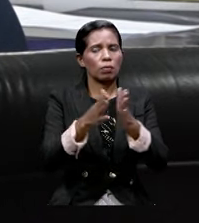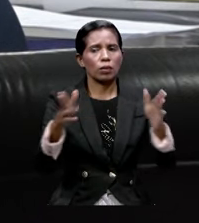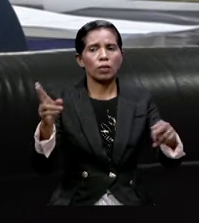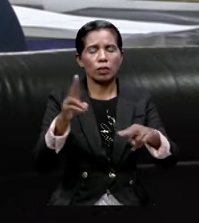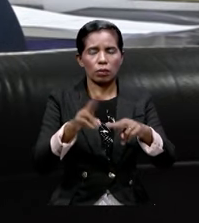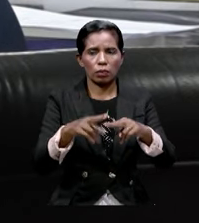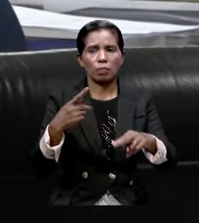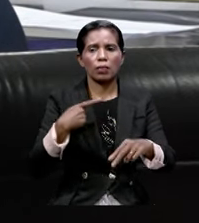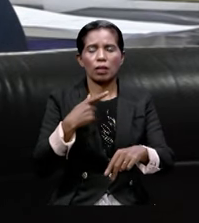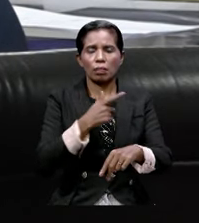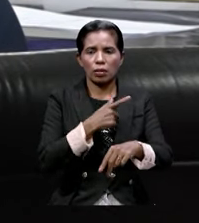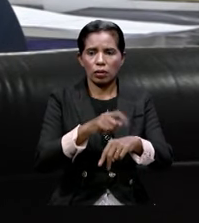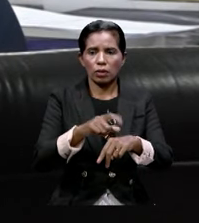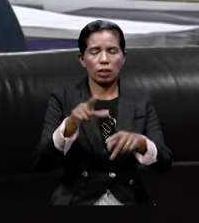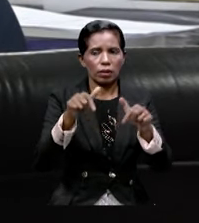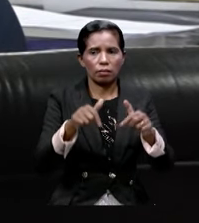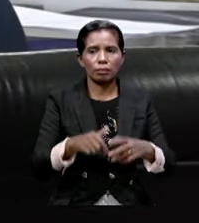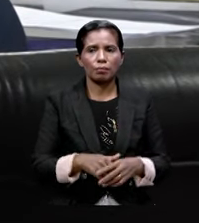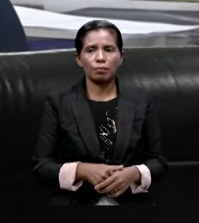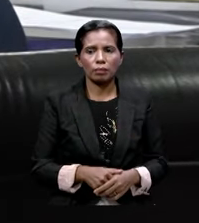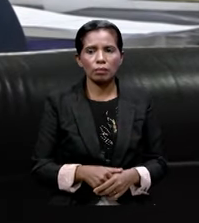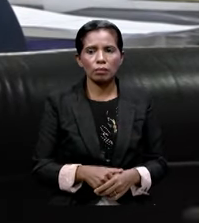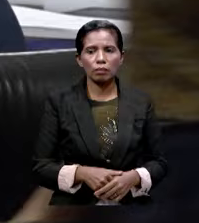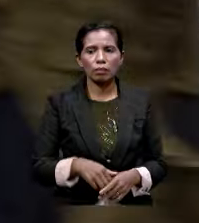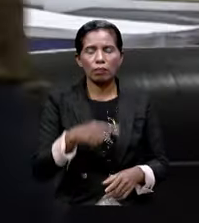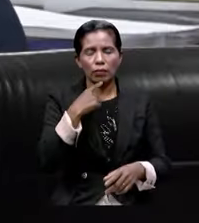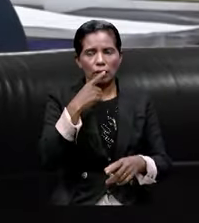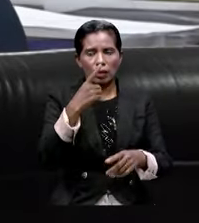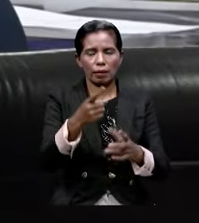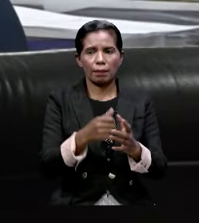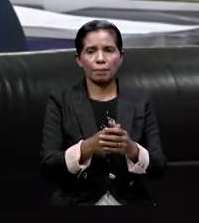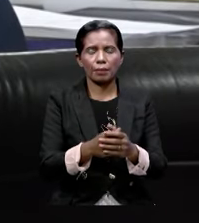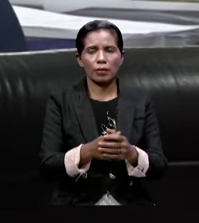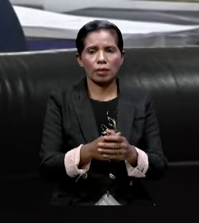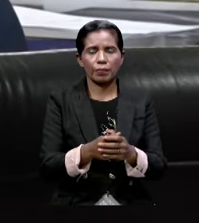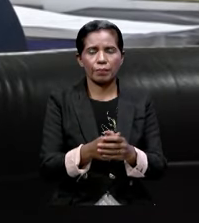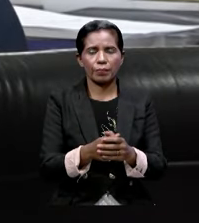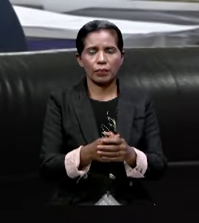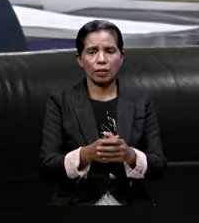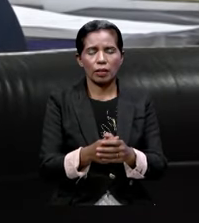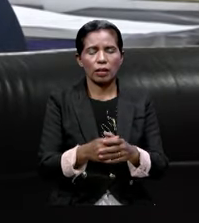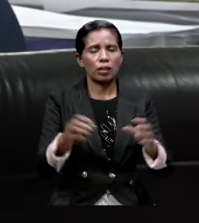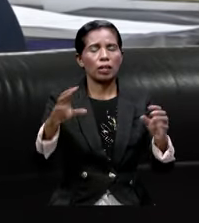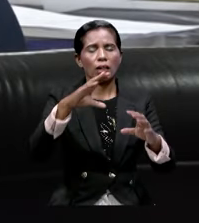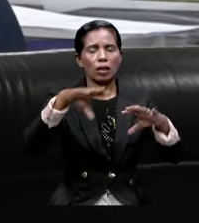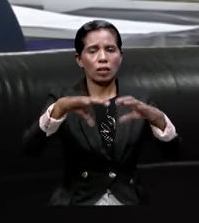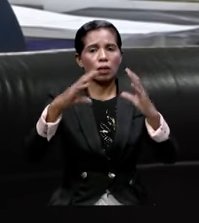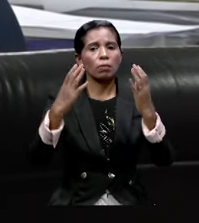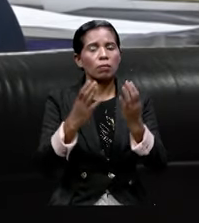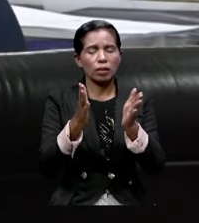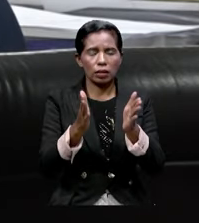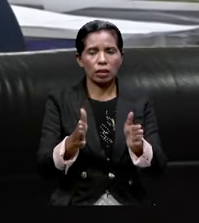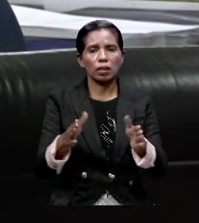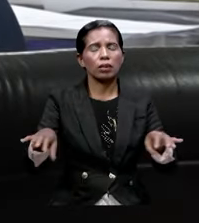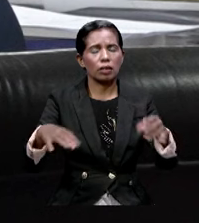mafukum parlamento nasional ida ne hodi leze comissário enquanto la o comissário serviço